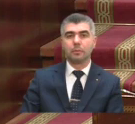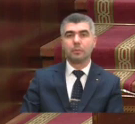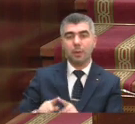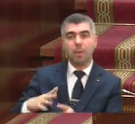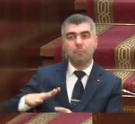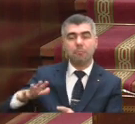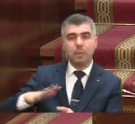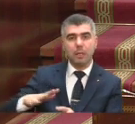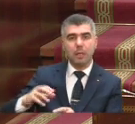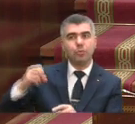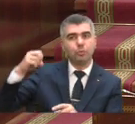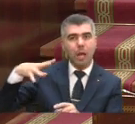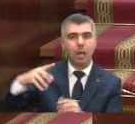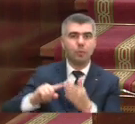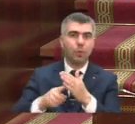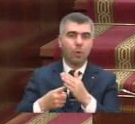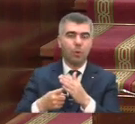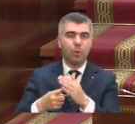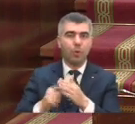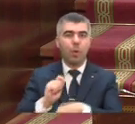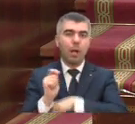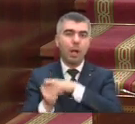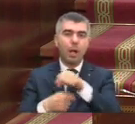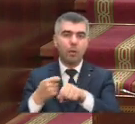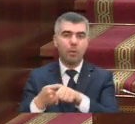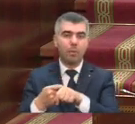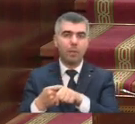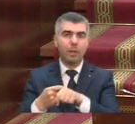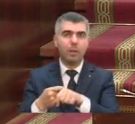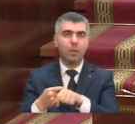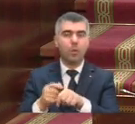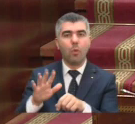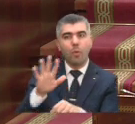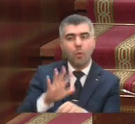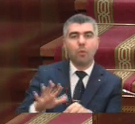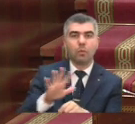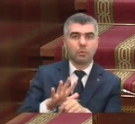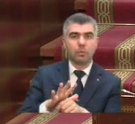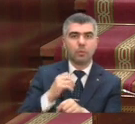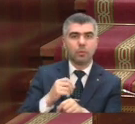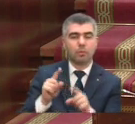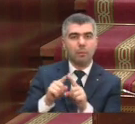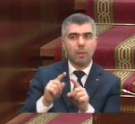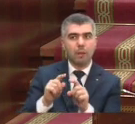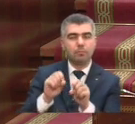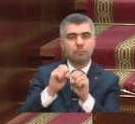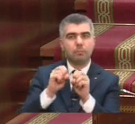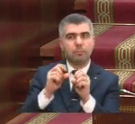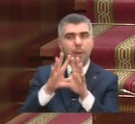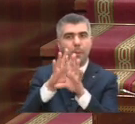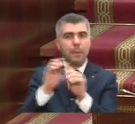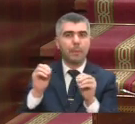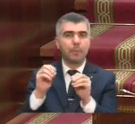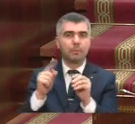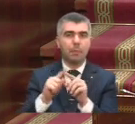المدن شاعله والعالم القروي الدور ديالك وديالي السيد الوزير مطفي، واش